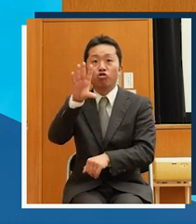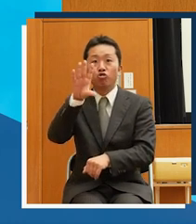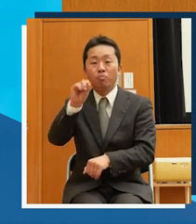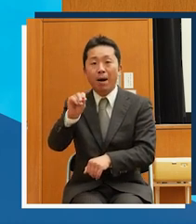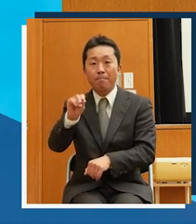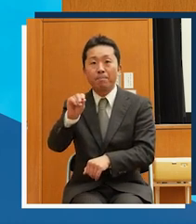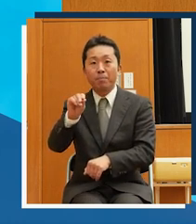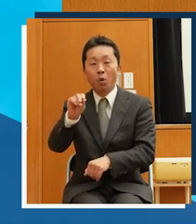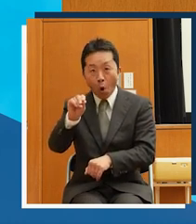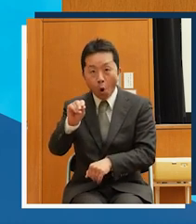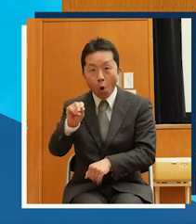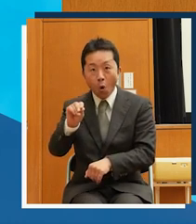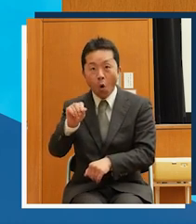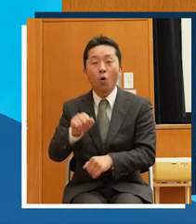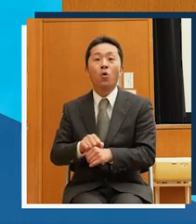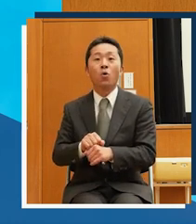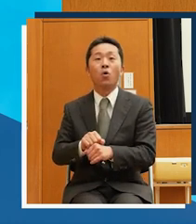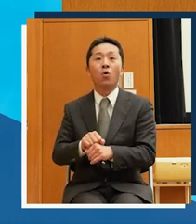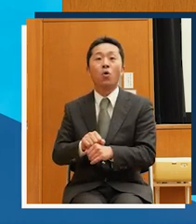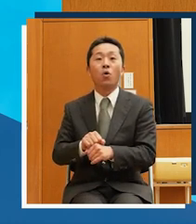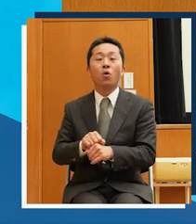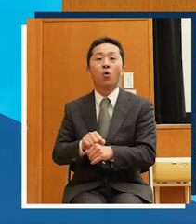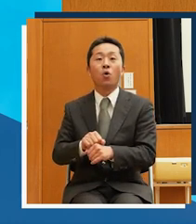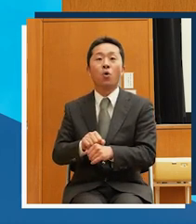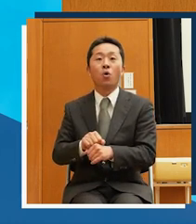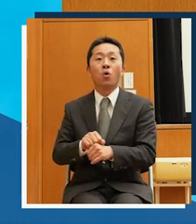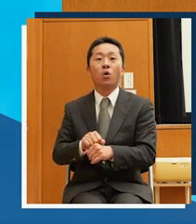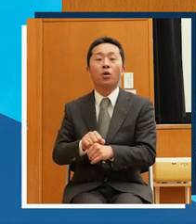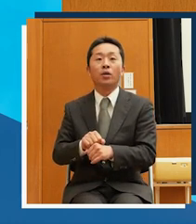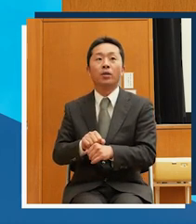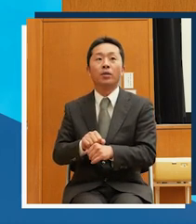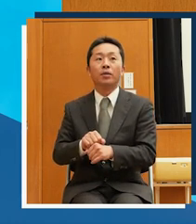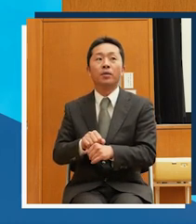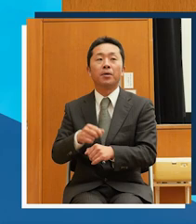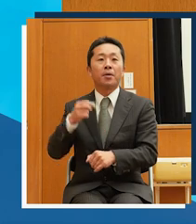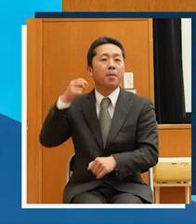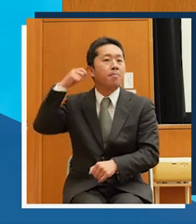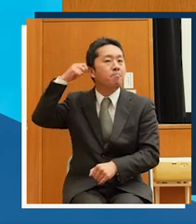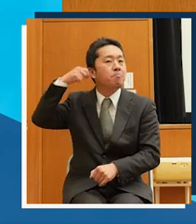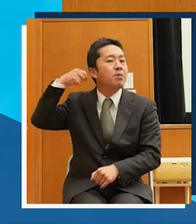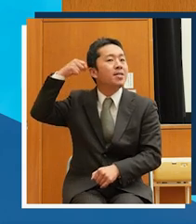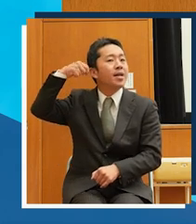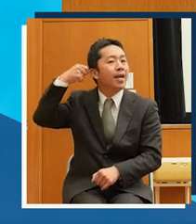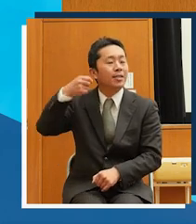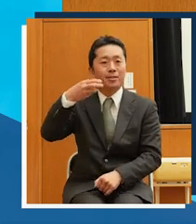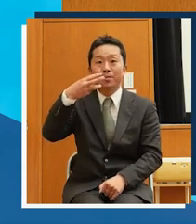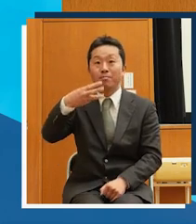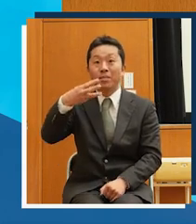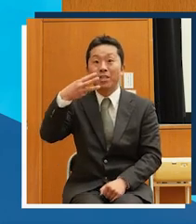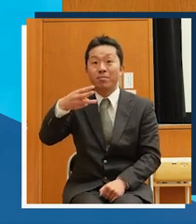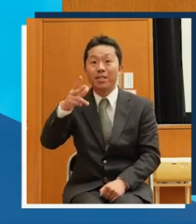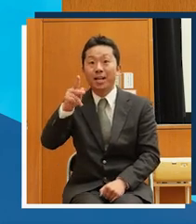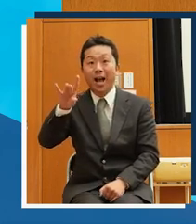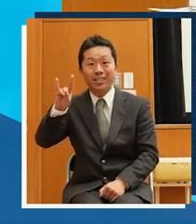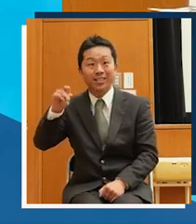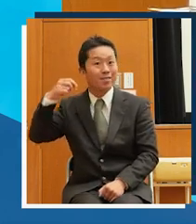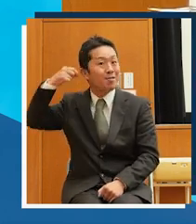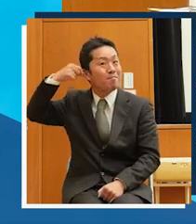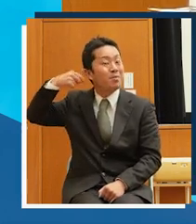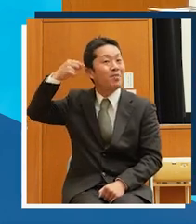のえっとえ耳かきあのあの脱し面の